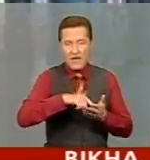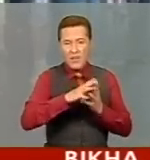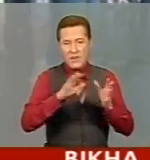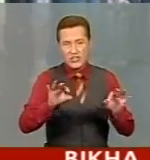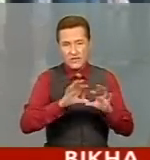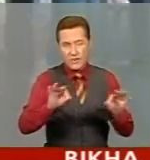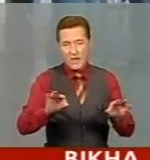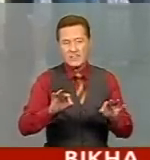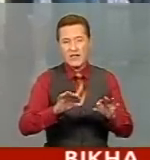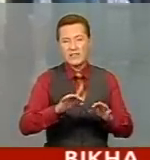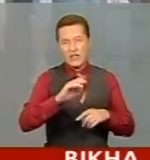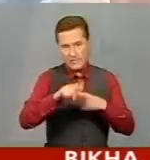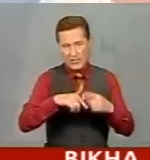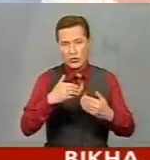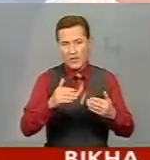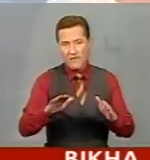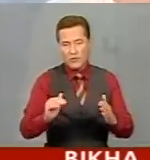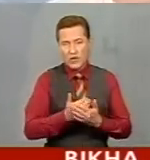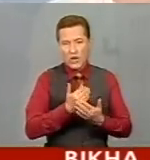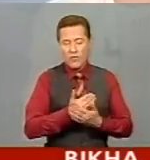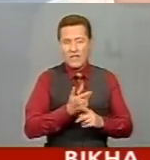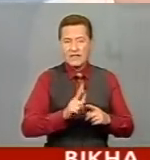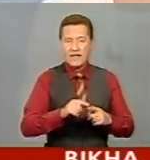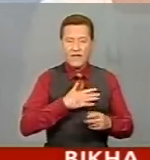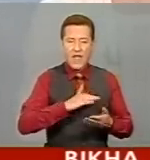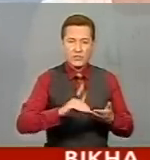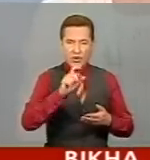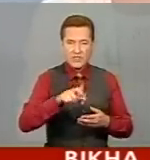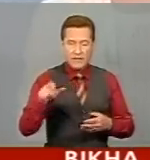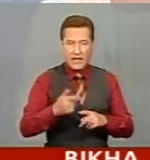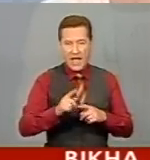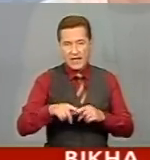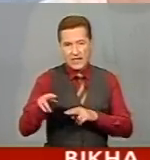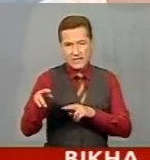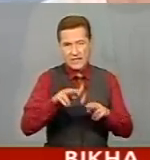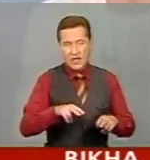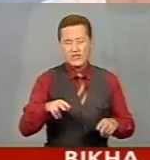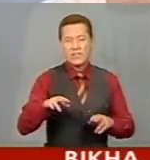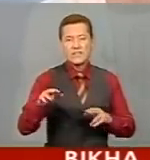о 22-й. Студія. Олексій, дякую. Це був Олексій Сімаков, який стежить за Майданом в Єревані.